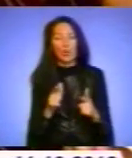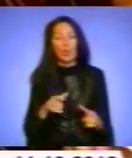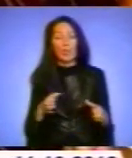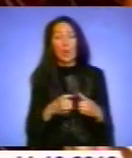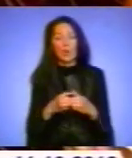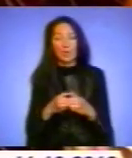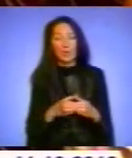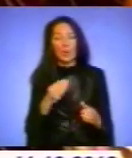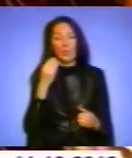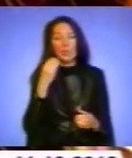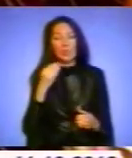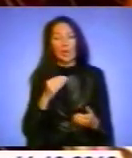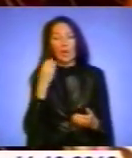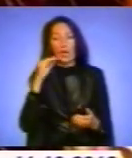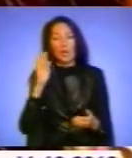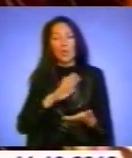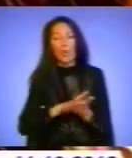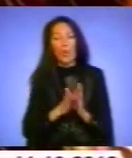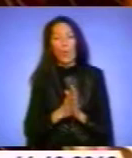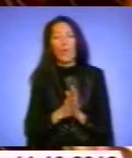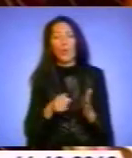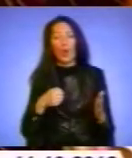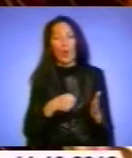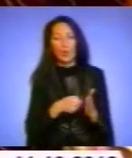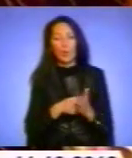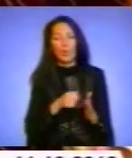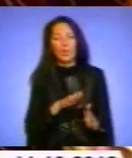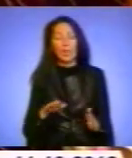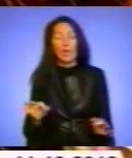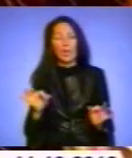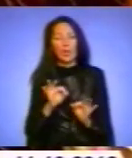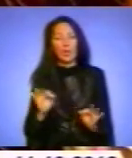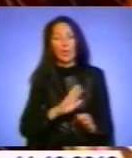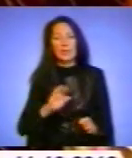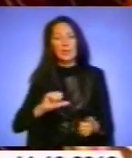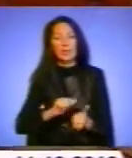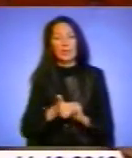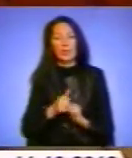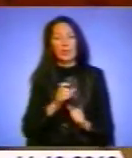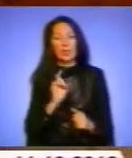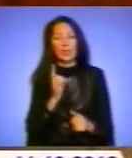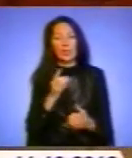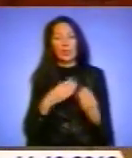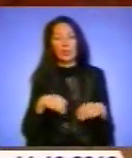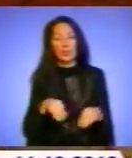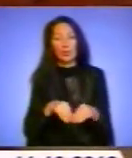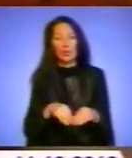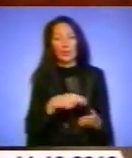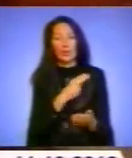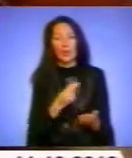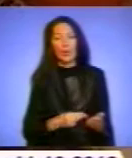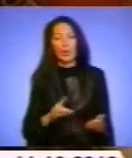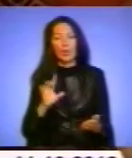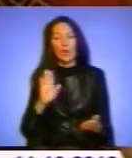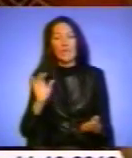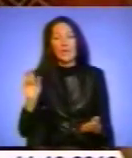з найкращими умовами утримання і виховання дітей, він ніколи дитині не замінить родини. Малюнки Віталіка